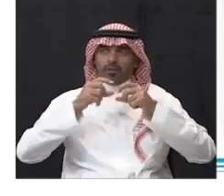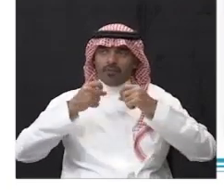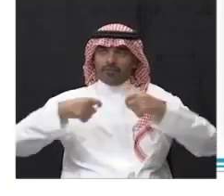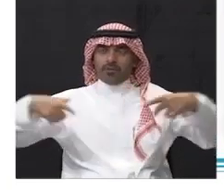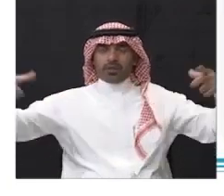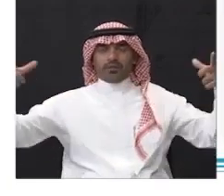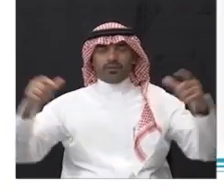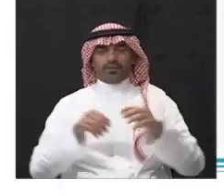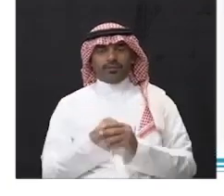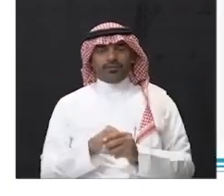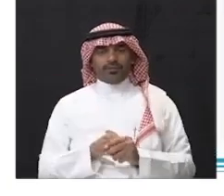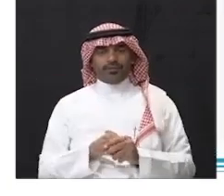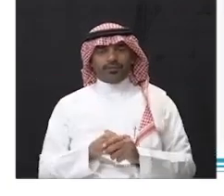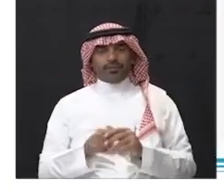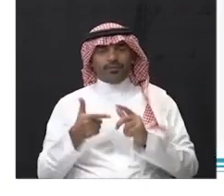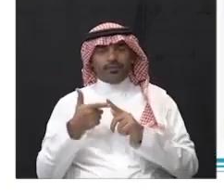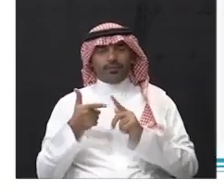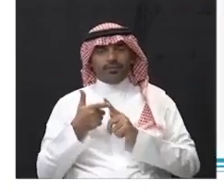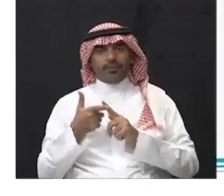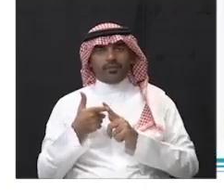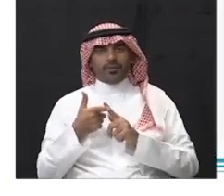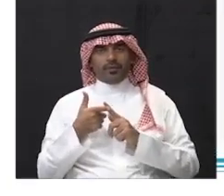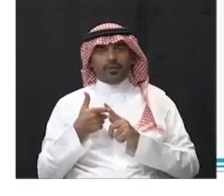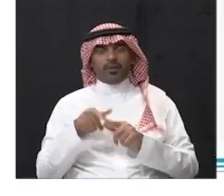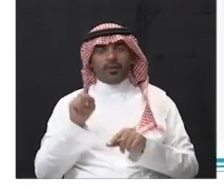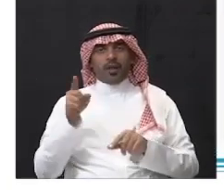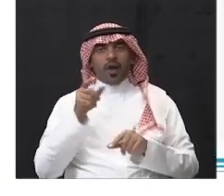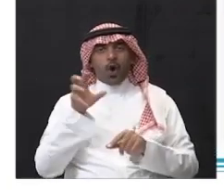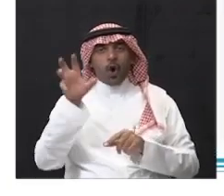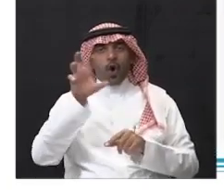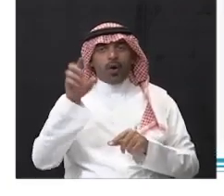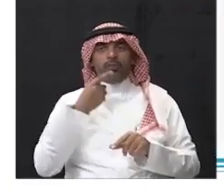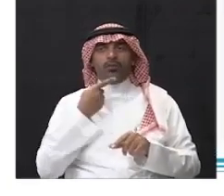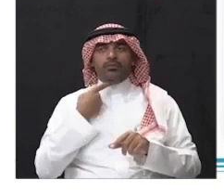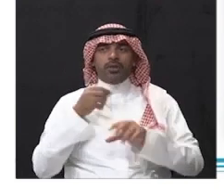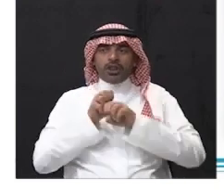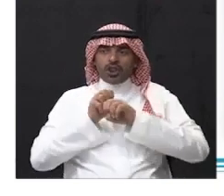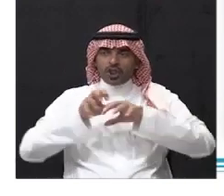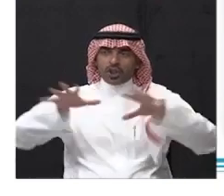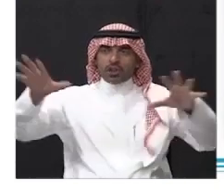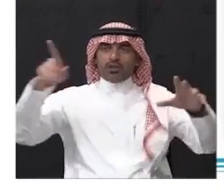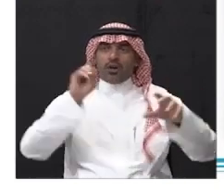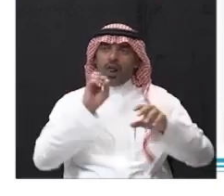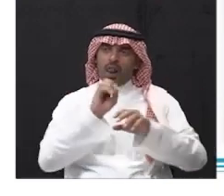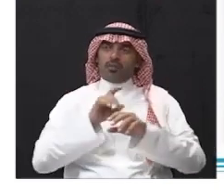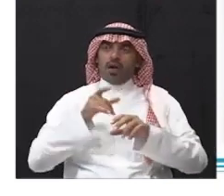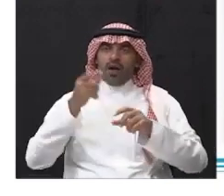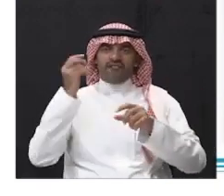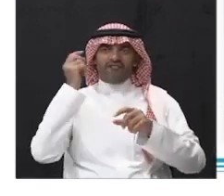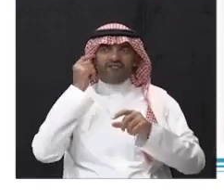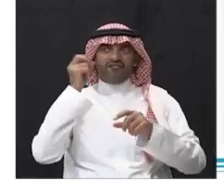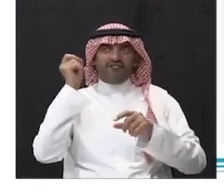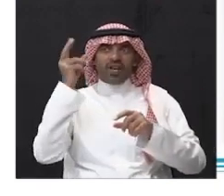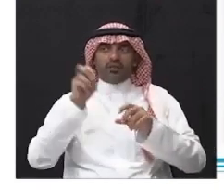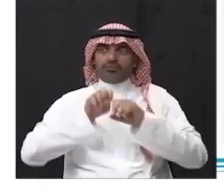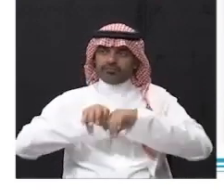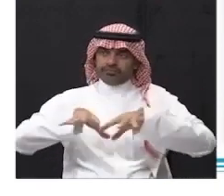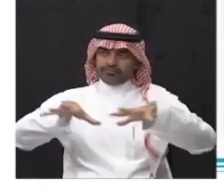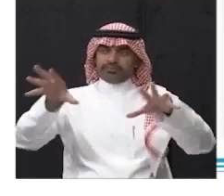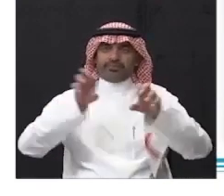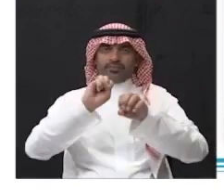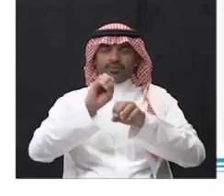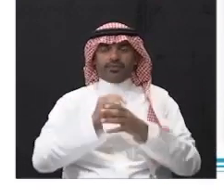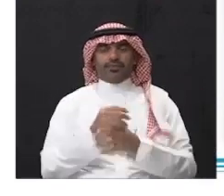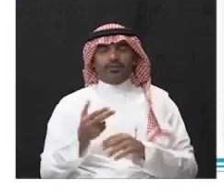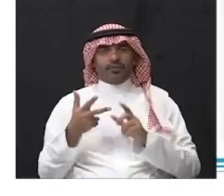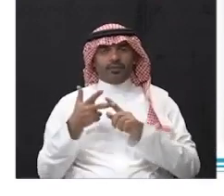ثانياً، رغبة بعض الدول الأوروبية في نشر أفكارها ومبادئها السياسية. ثالثاً،